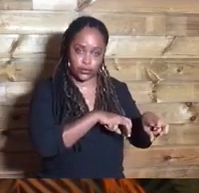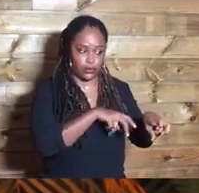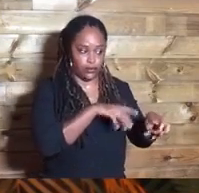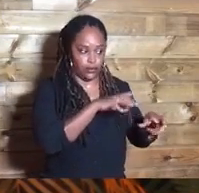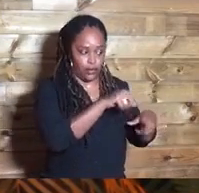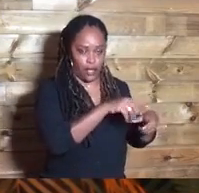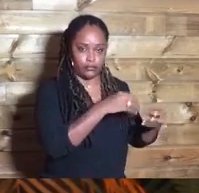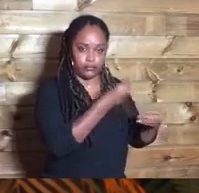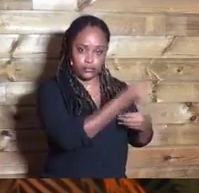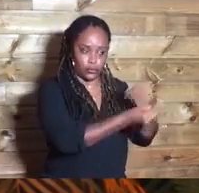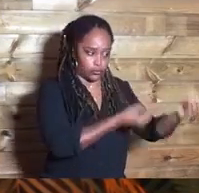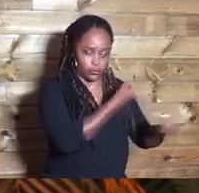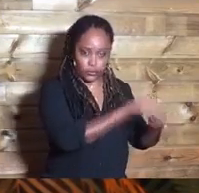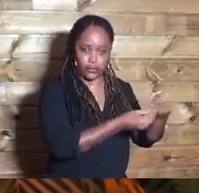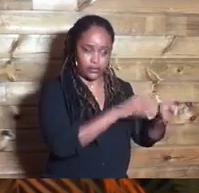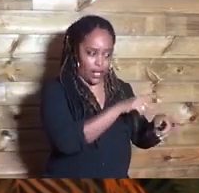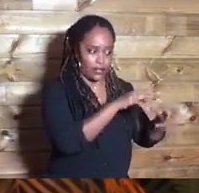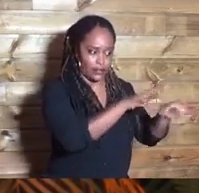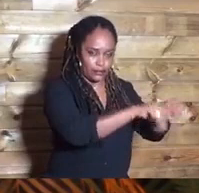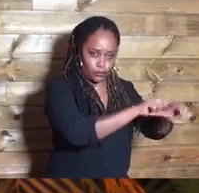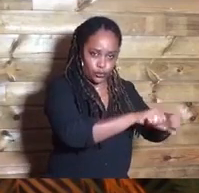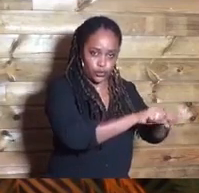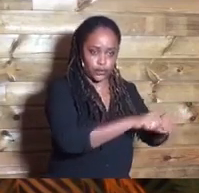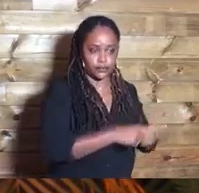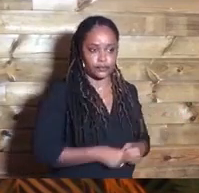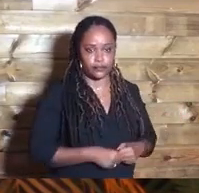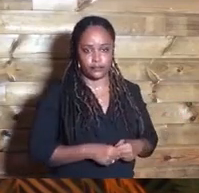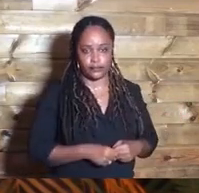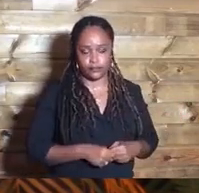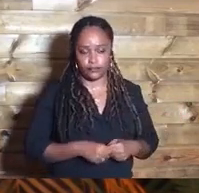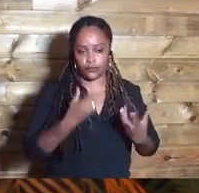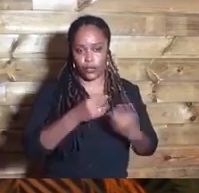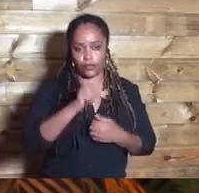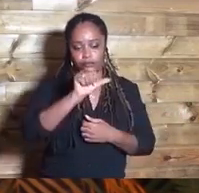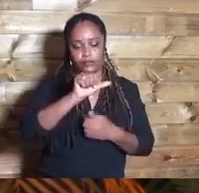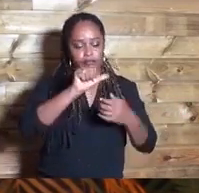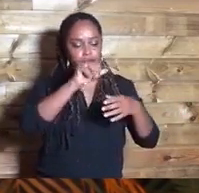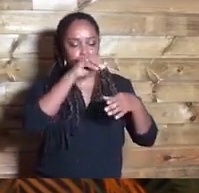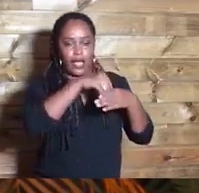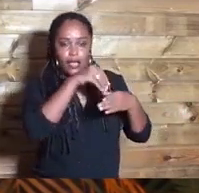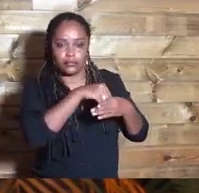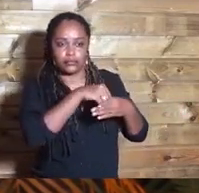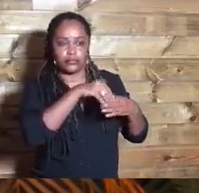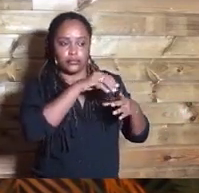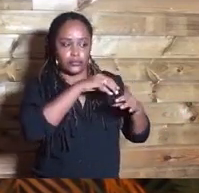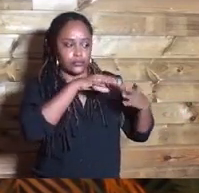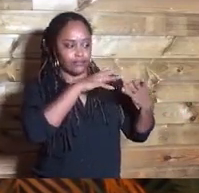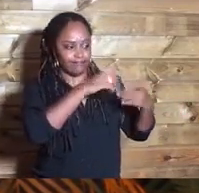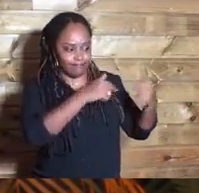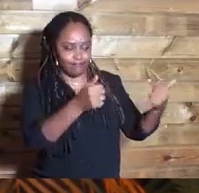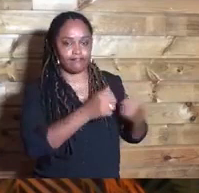pour corps nous et pour terre nous, avec des pratiques que nous avons créées agroécologiques, permaculture, agroforesterie,